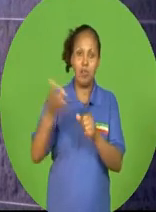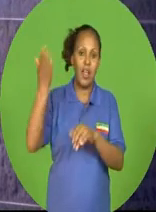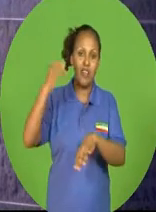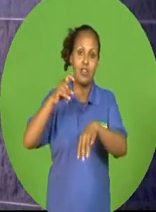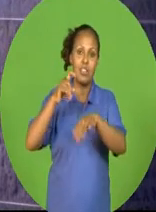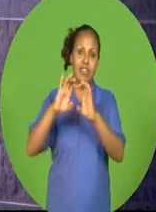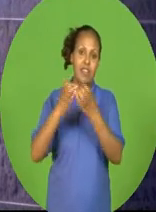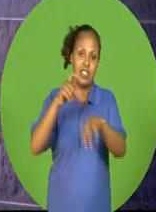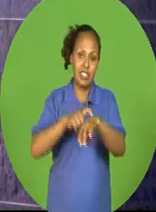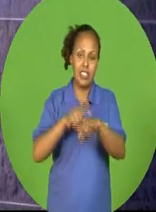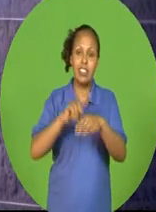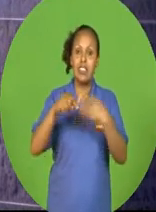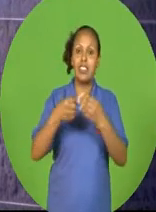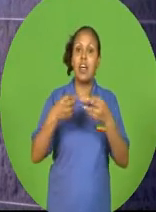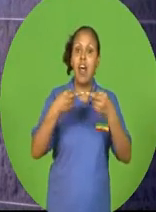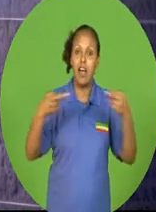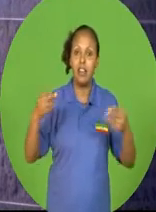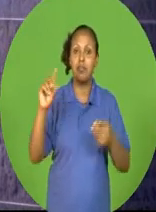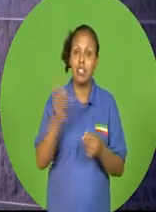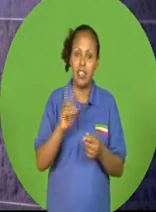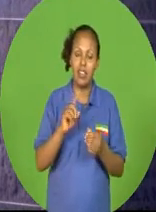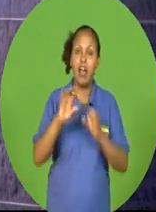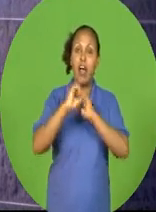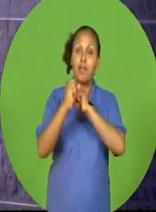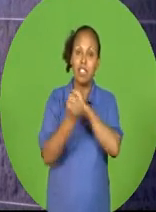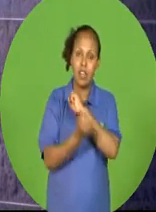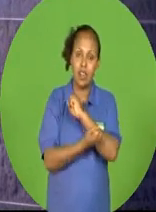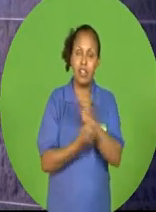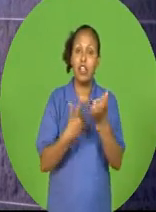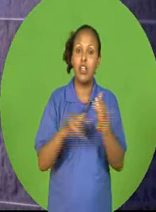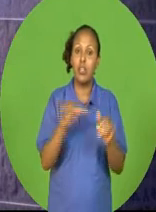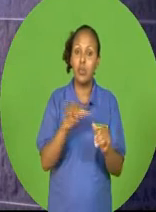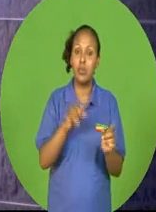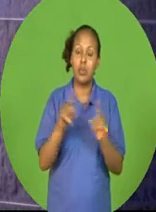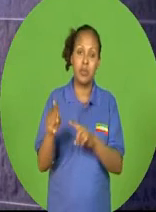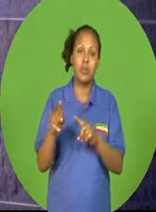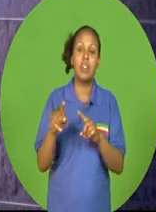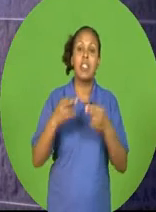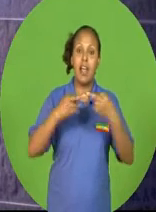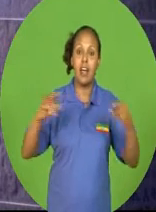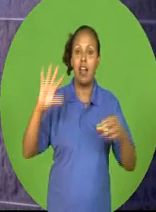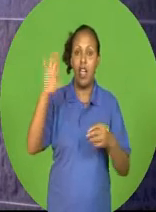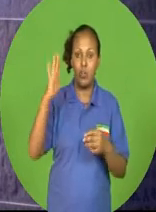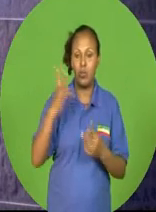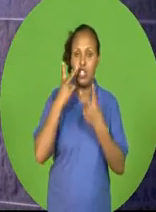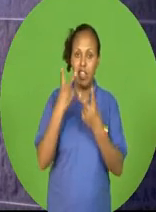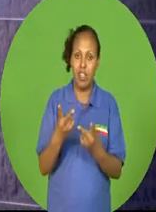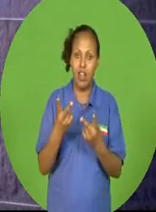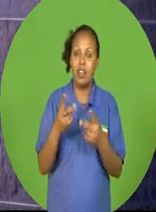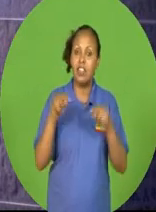እንደምታስታውሱት ባለፈው ክፍለ ጊዜ ስለ ሐረግ ምንነት፣ አመሰራረት እንዲሁም የሐረግ አይነቶችን